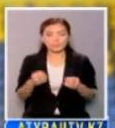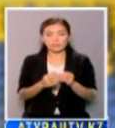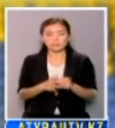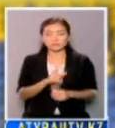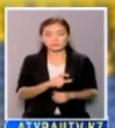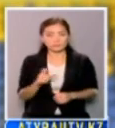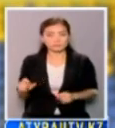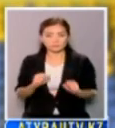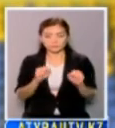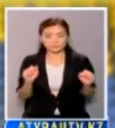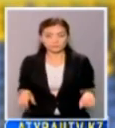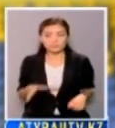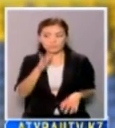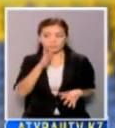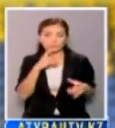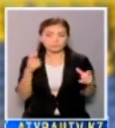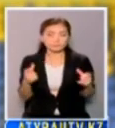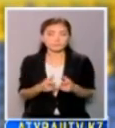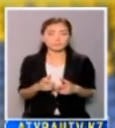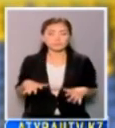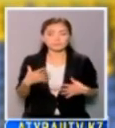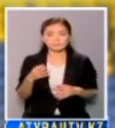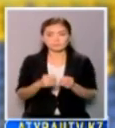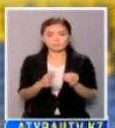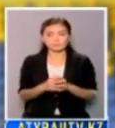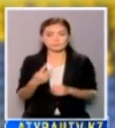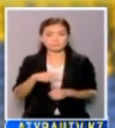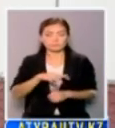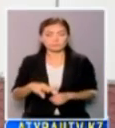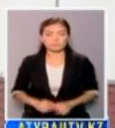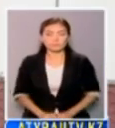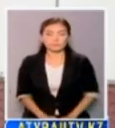до 15 человек. Время реабилитационной тренировки 15-20 минут.